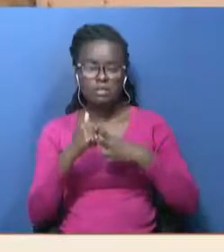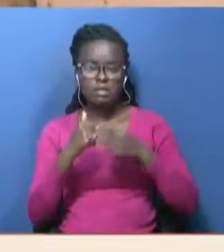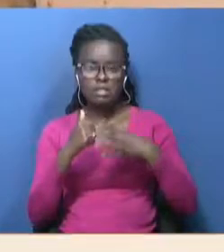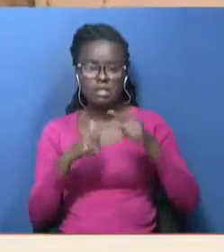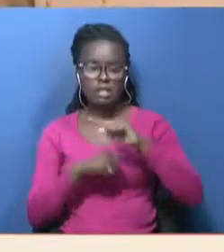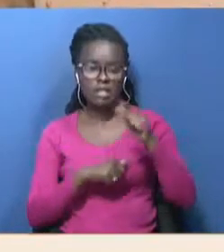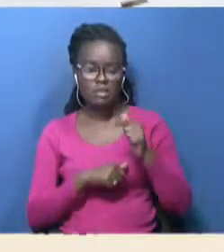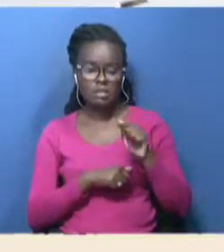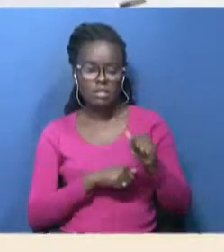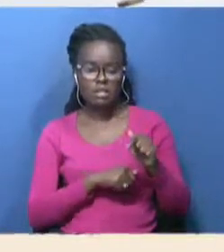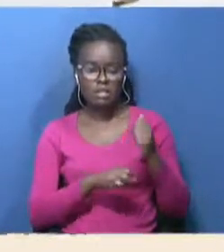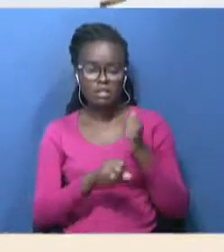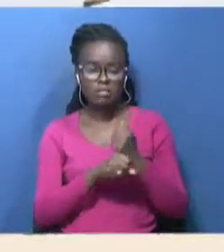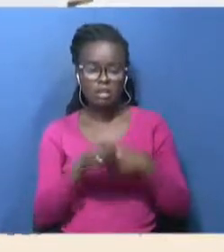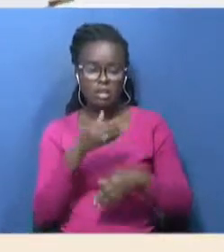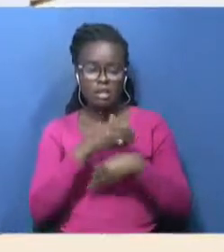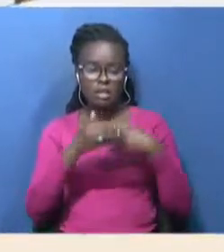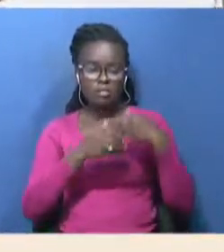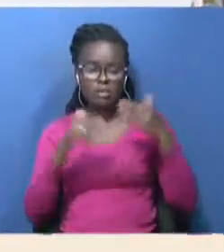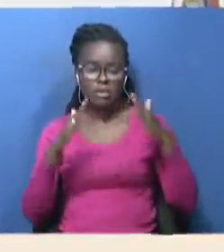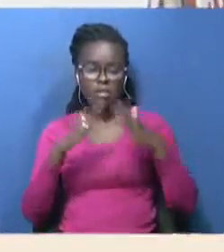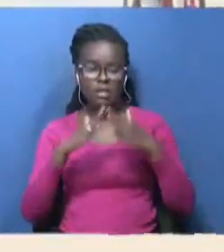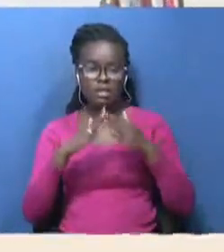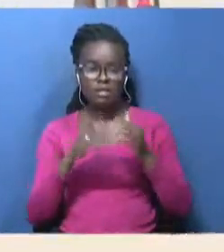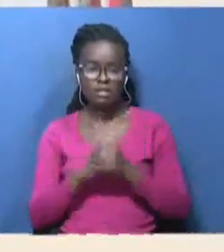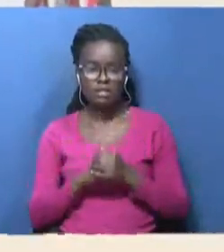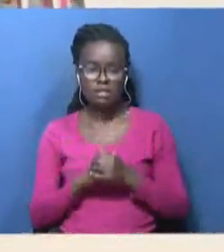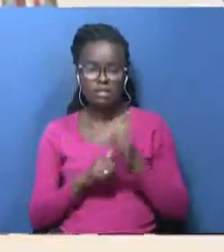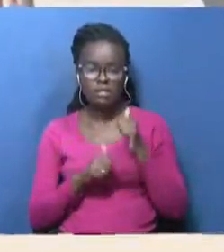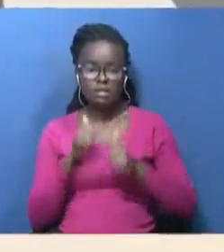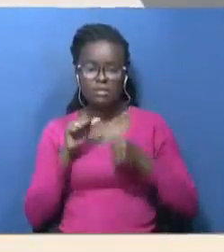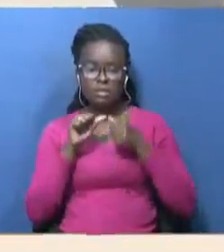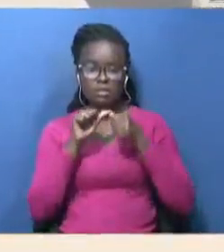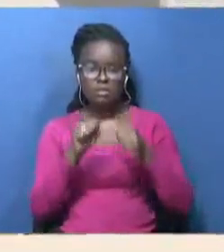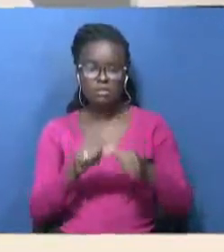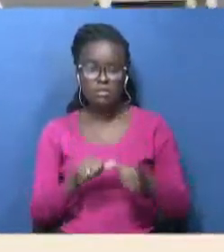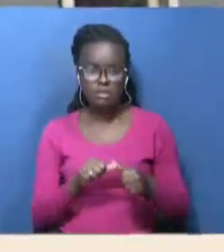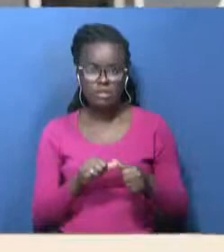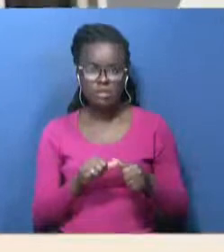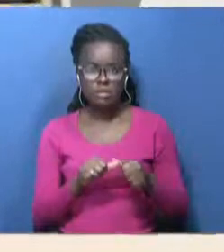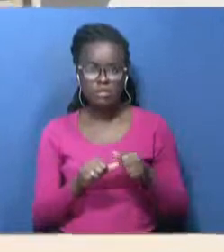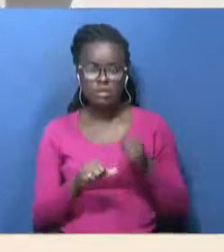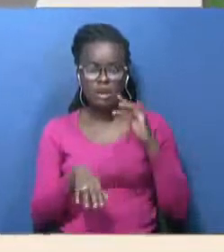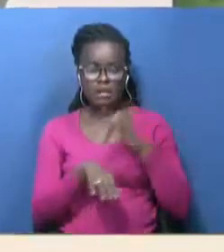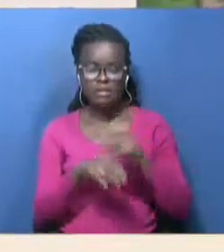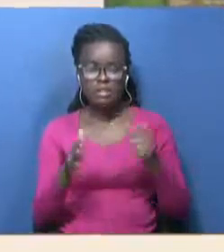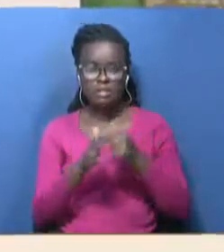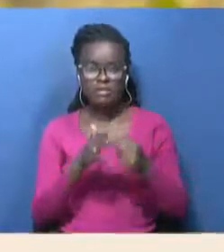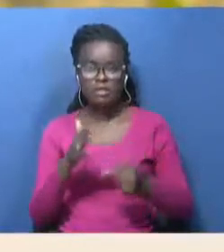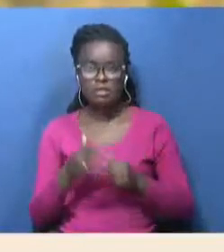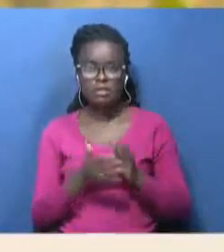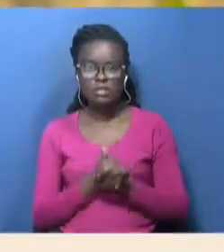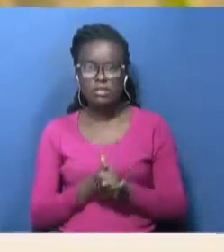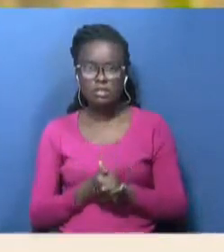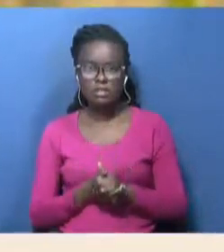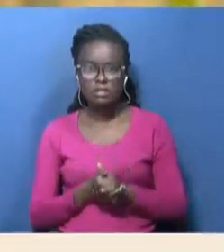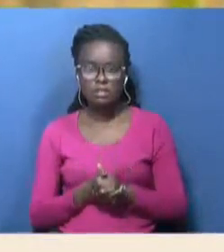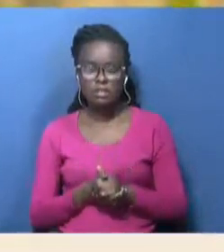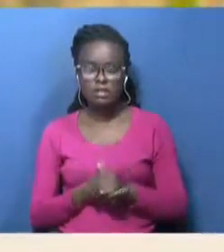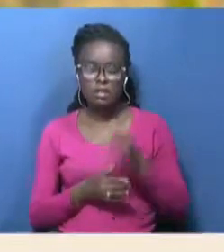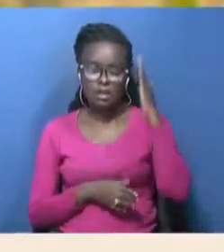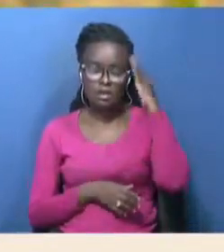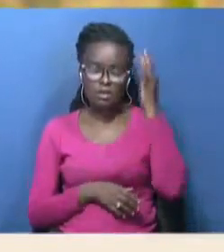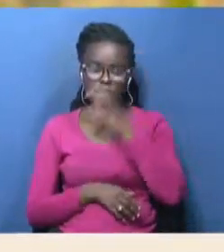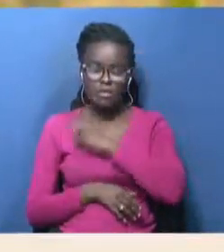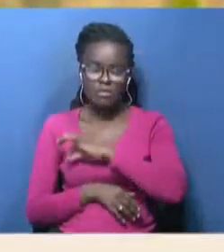ũndũ ũgĩcũngĩrĩria waki wa nyũmba cia gũikara irithiĩte na mbere gũtindĩkĩrĩria rũhonge rwa iganda na njĩra nene. Watu wameweza kuona kwamba investment ya